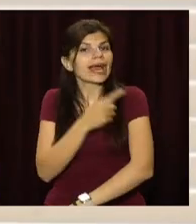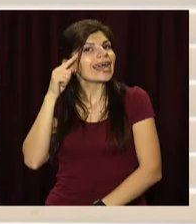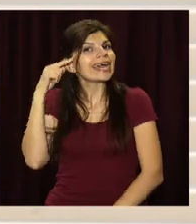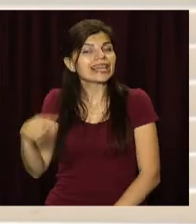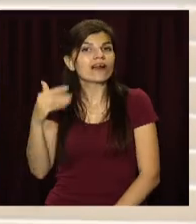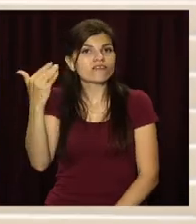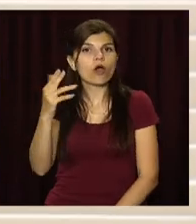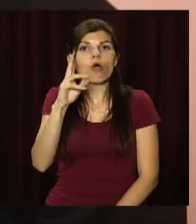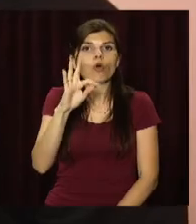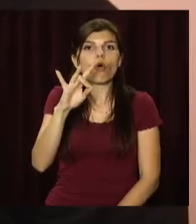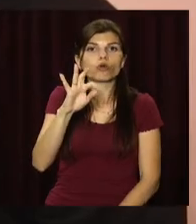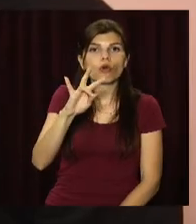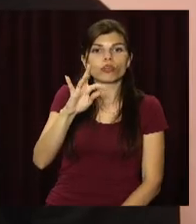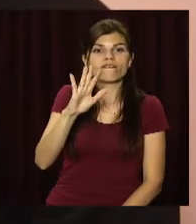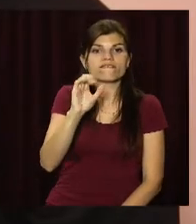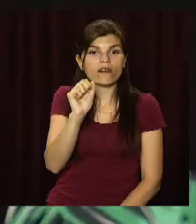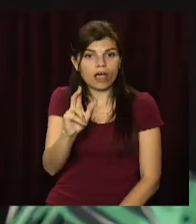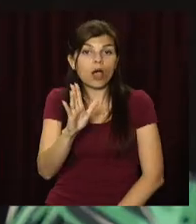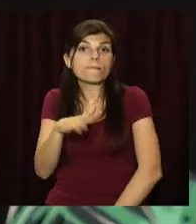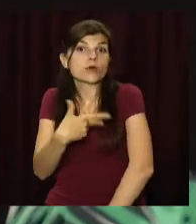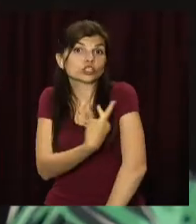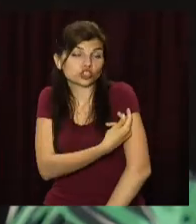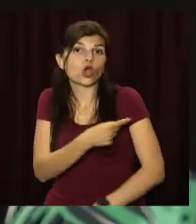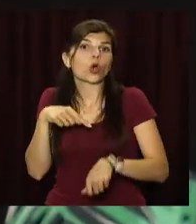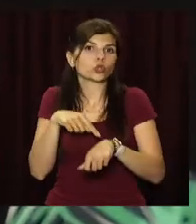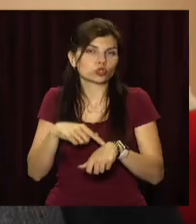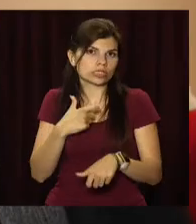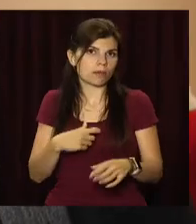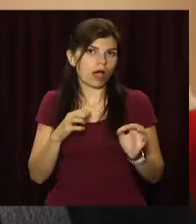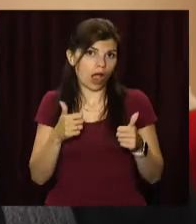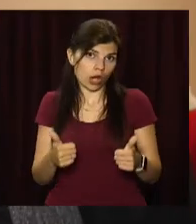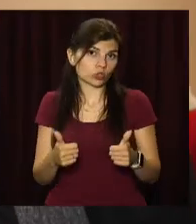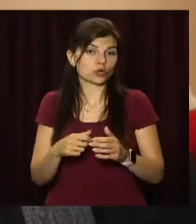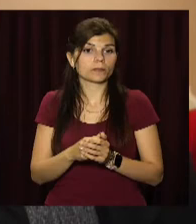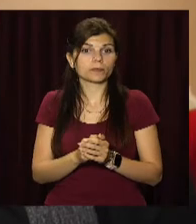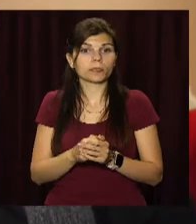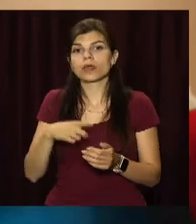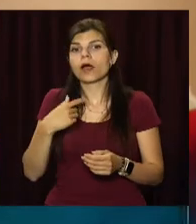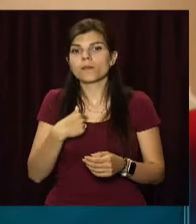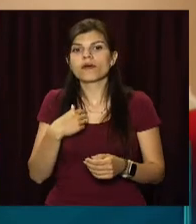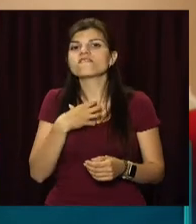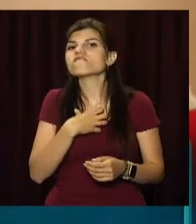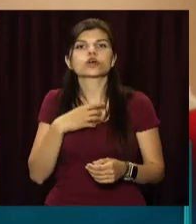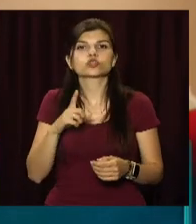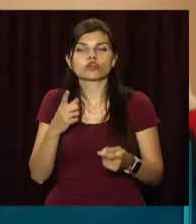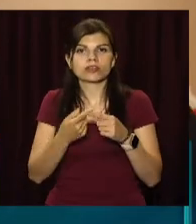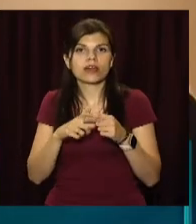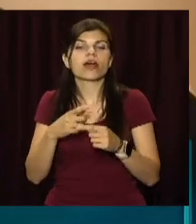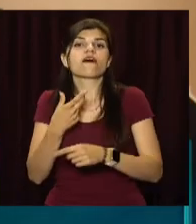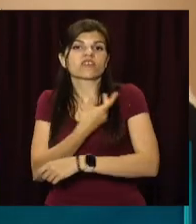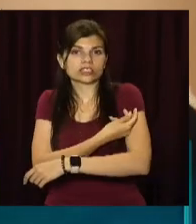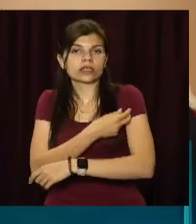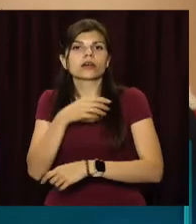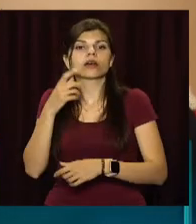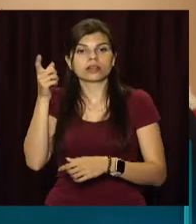китайською вакциною CoronaVac. Після щеплення, каже, почувається добре. Для мене принципово те, що вакцина схвалена